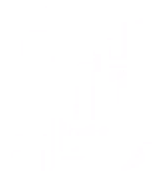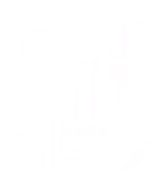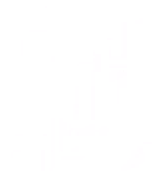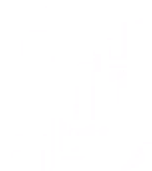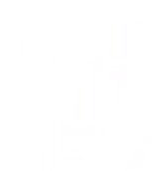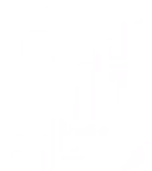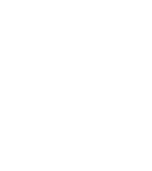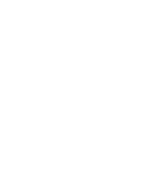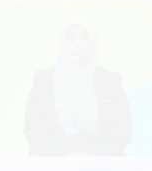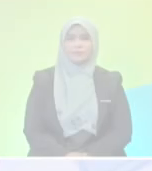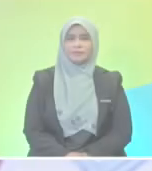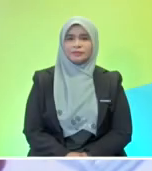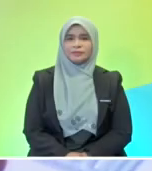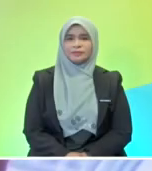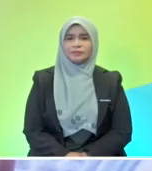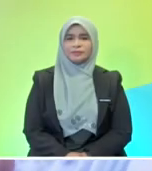KPM.